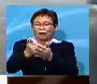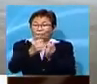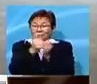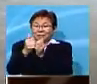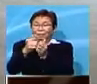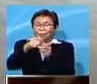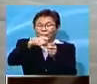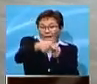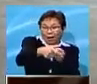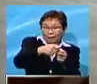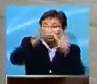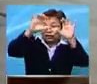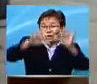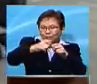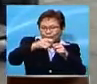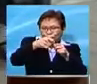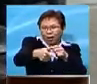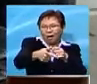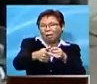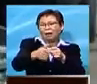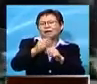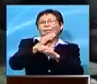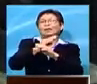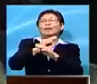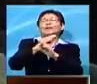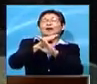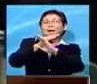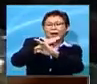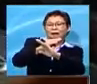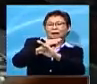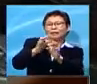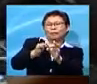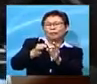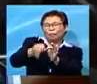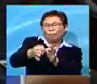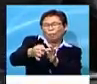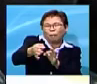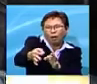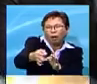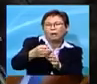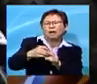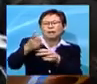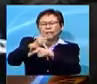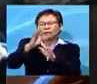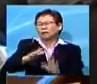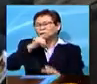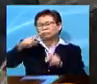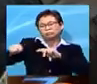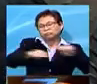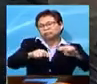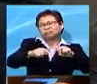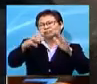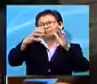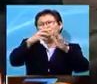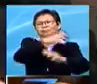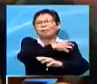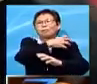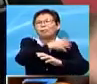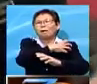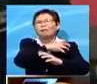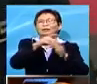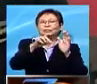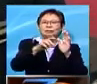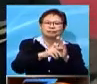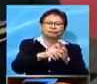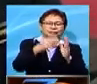Kaedah bayaran ini dapat mengelakkan berlakunya tunggakan sekaligus peminjam tidak dikenakan sebarang tindakan penguatkuasaan